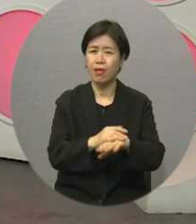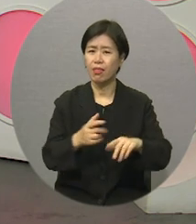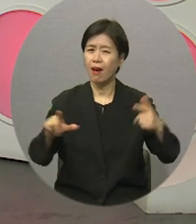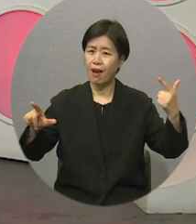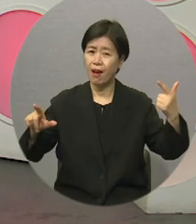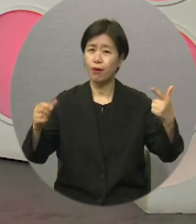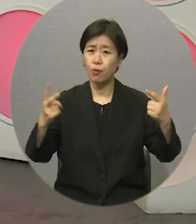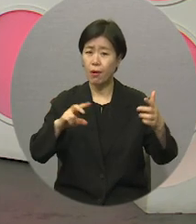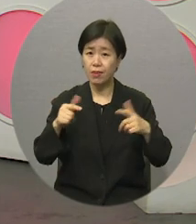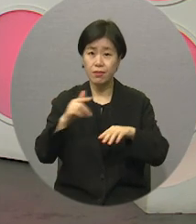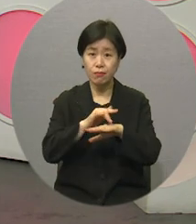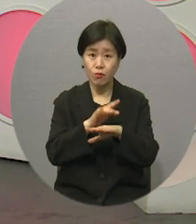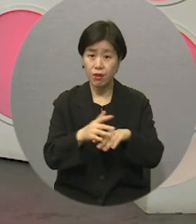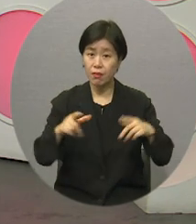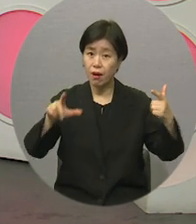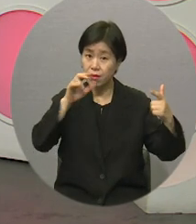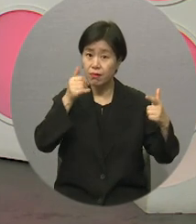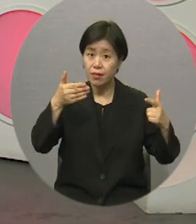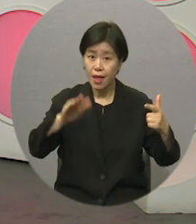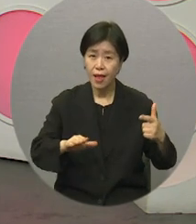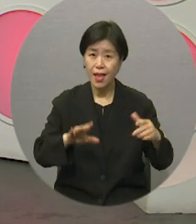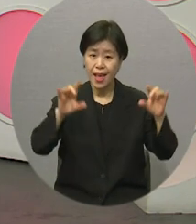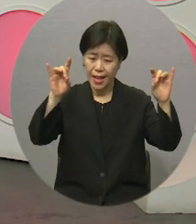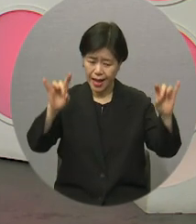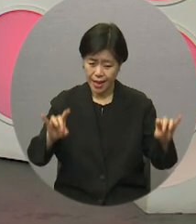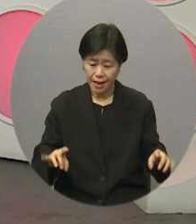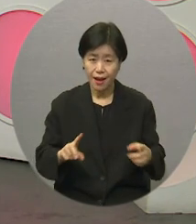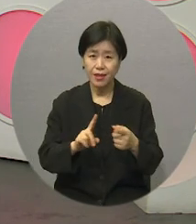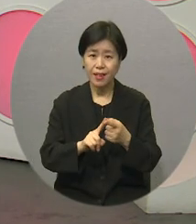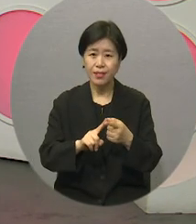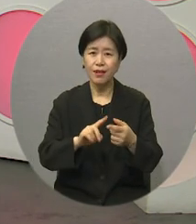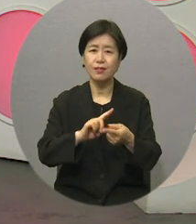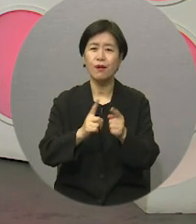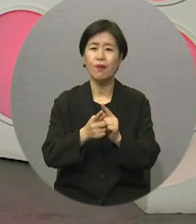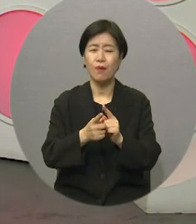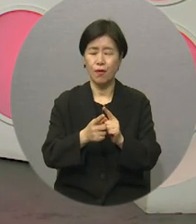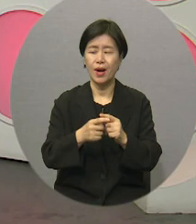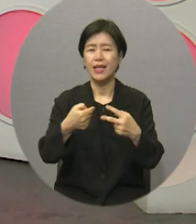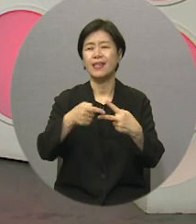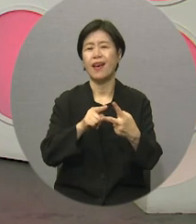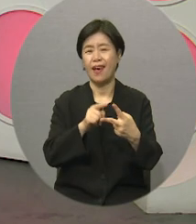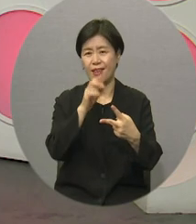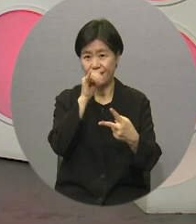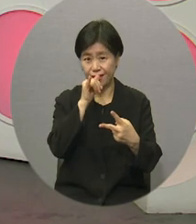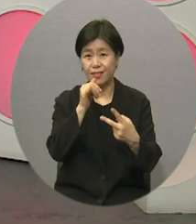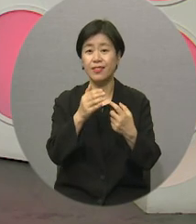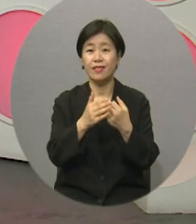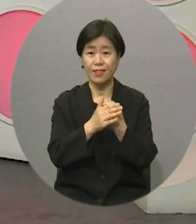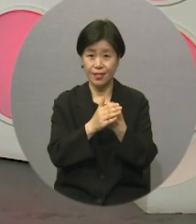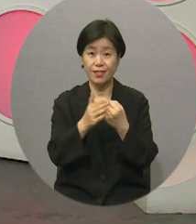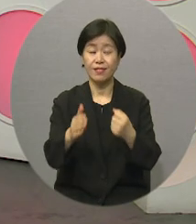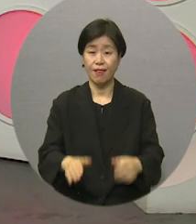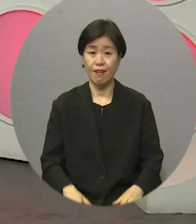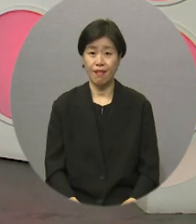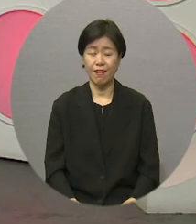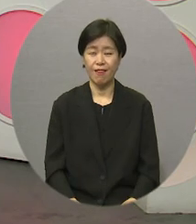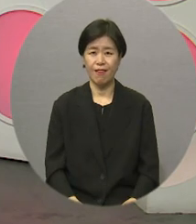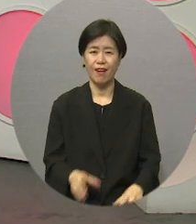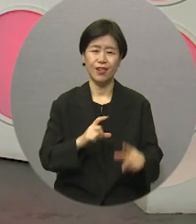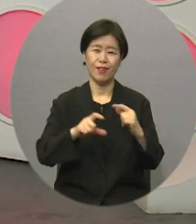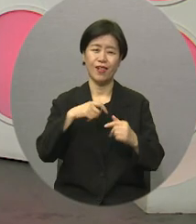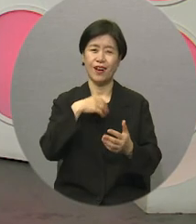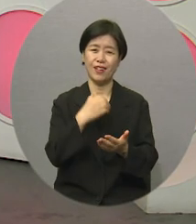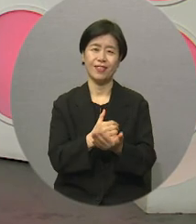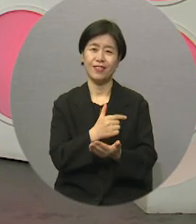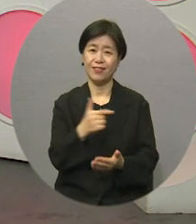틀린데 하나가 돼서 서로 배려하면서 살아라고 그 신혼 부부라고 이렇게 만들어 놓은 건데 얼마나 감동인지 다시 한번